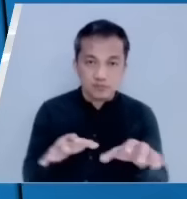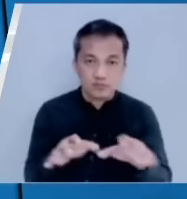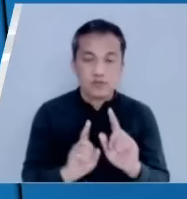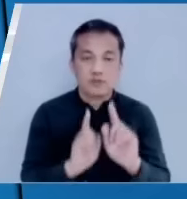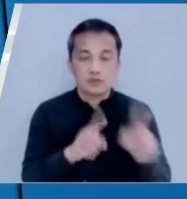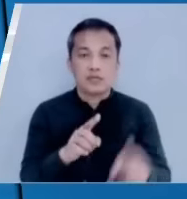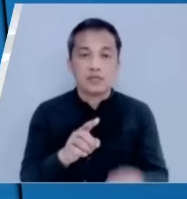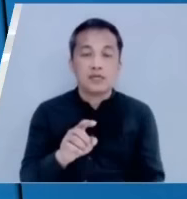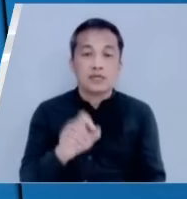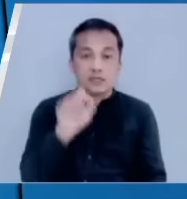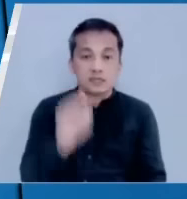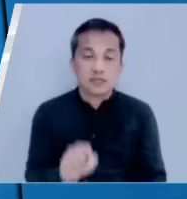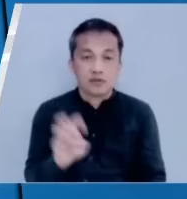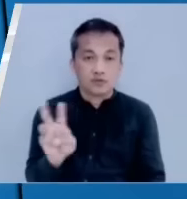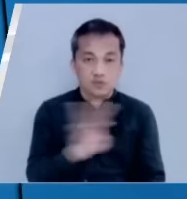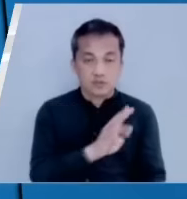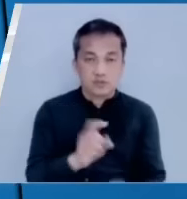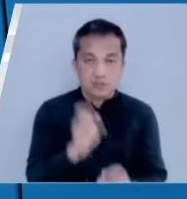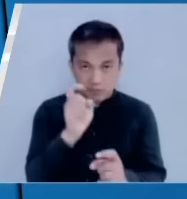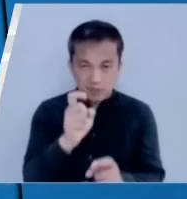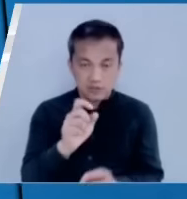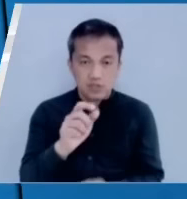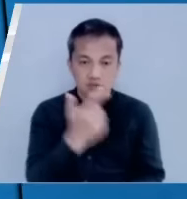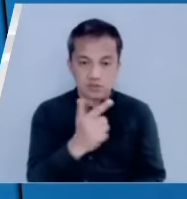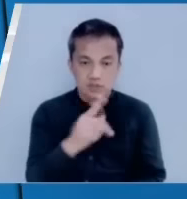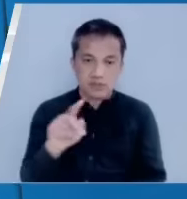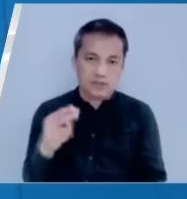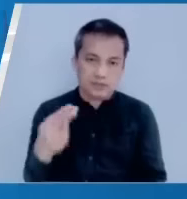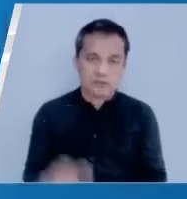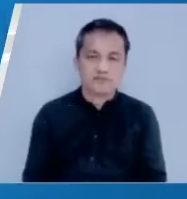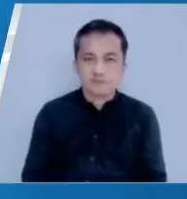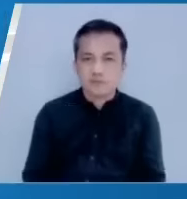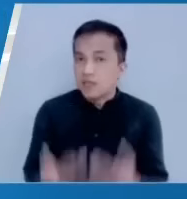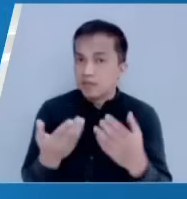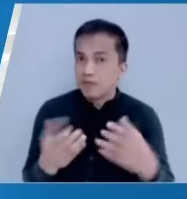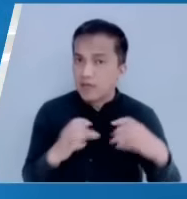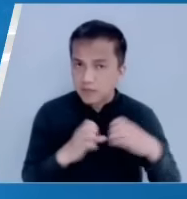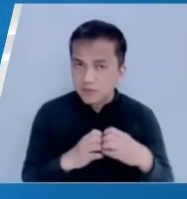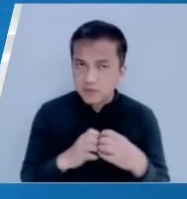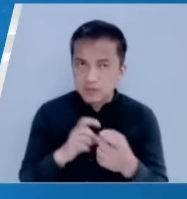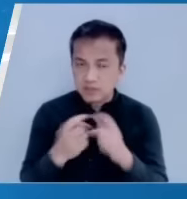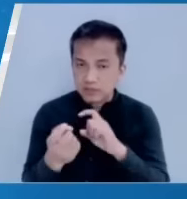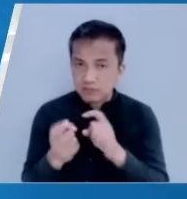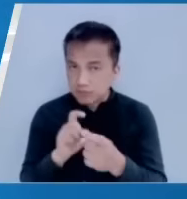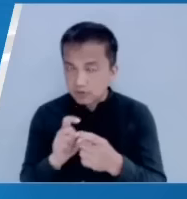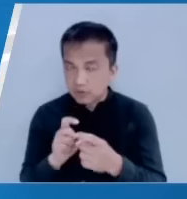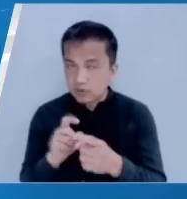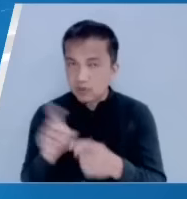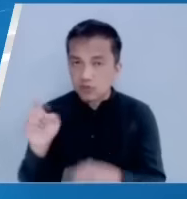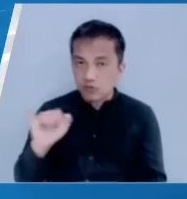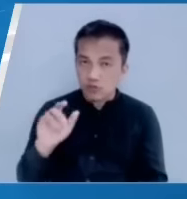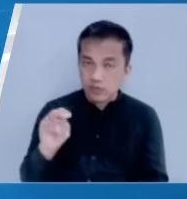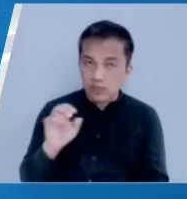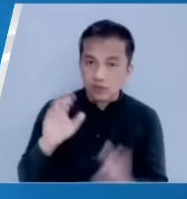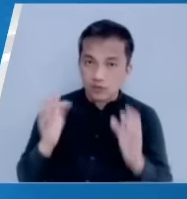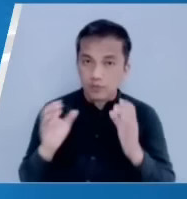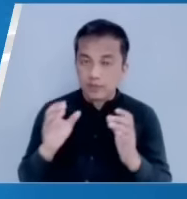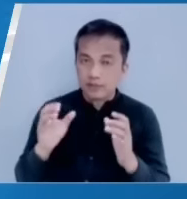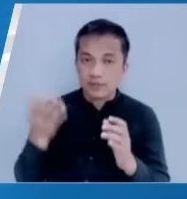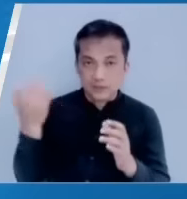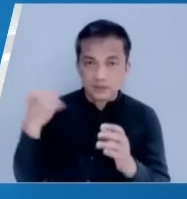sa bilis naman na 20 kilometers per hour. Mga kapuso, naiiba po yung galaw ng bagyong hulyan kumpara po sa mga nakalipas sa